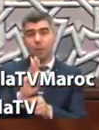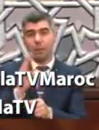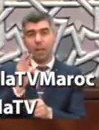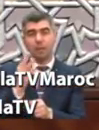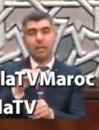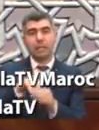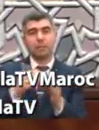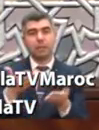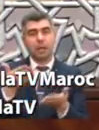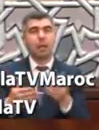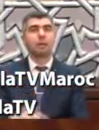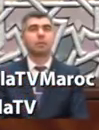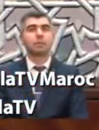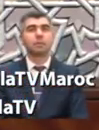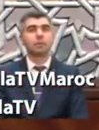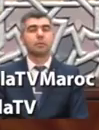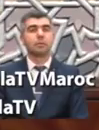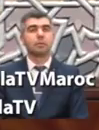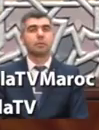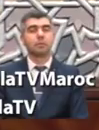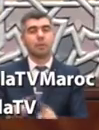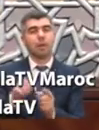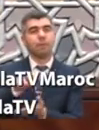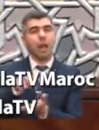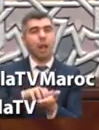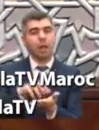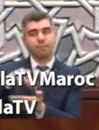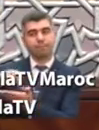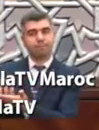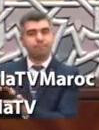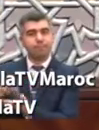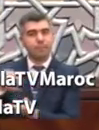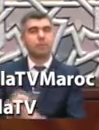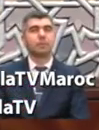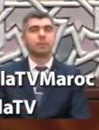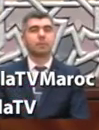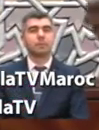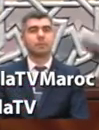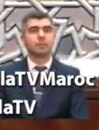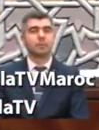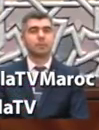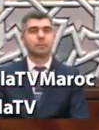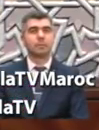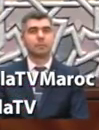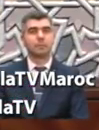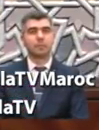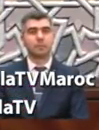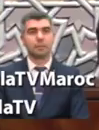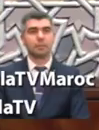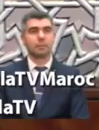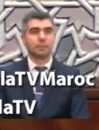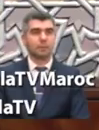وحده التعادليه عن معالي المناطق الصناعيه الفلاحيه. احد الساده النواب. تفضل سيد النائب.